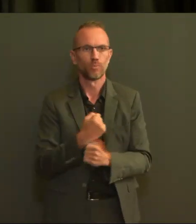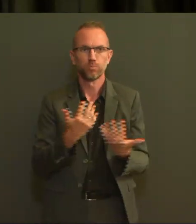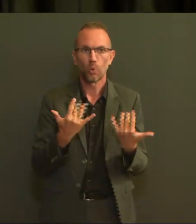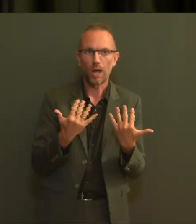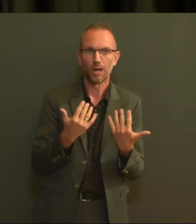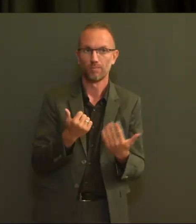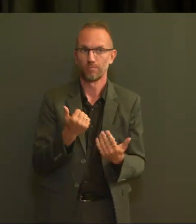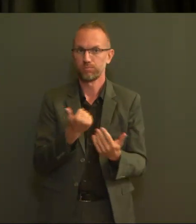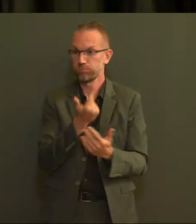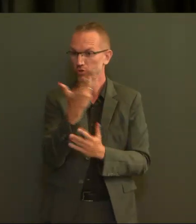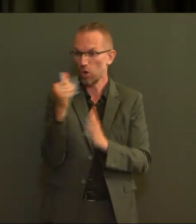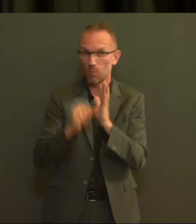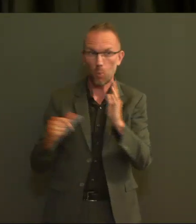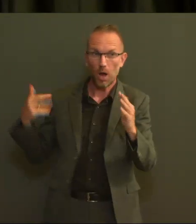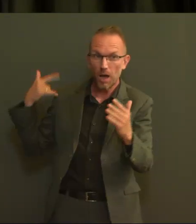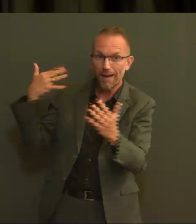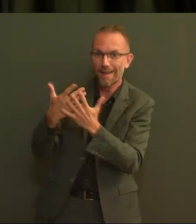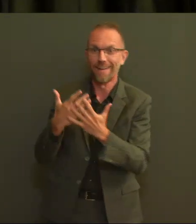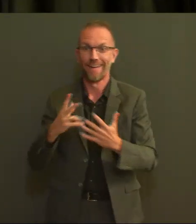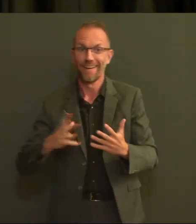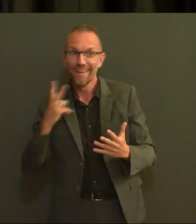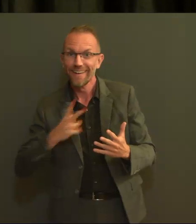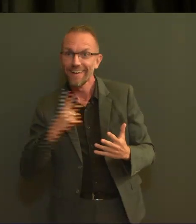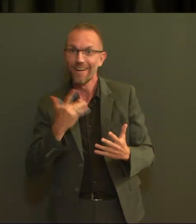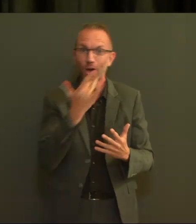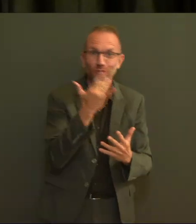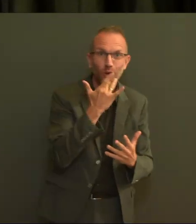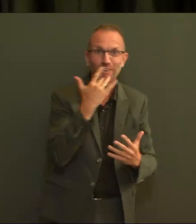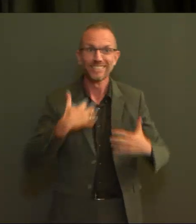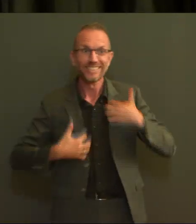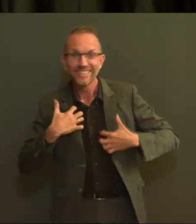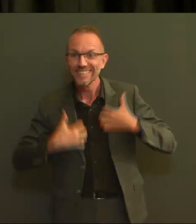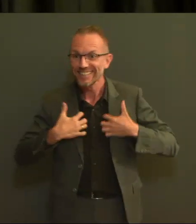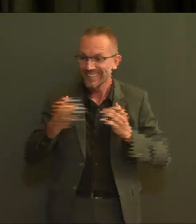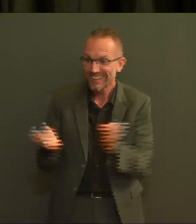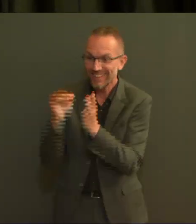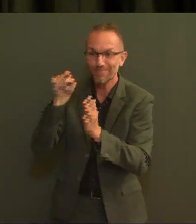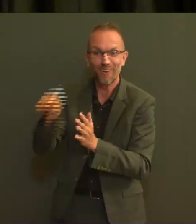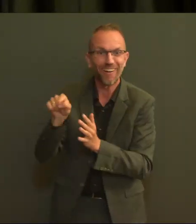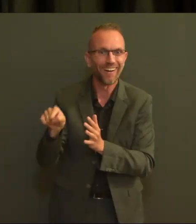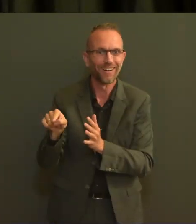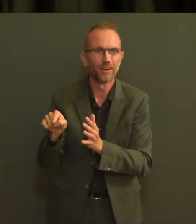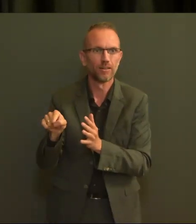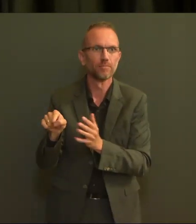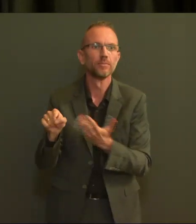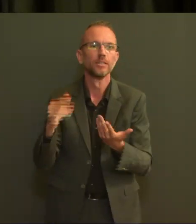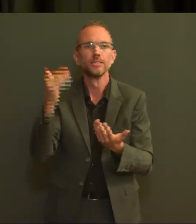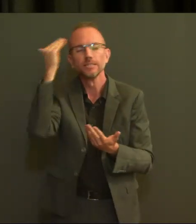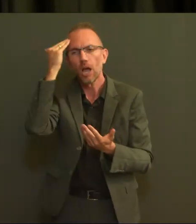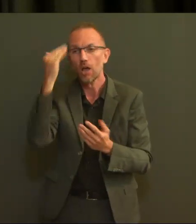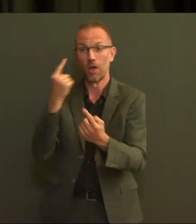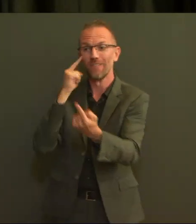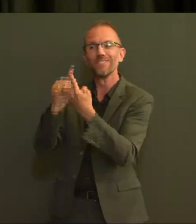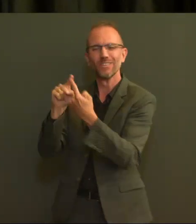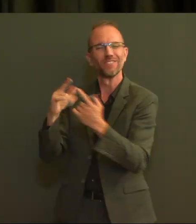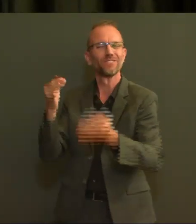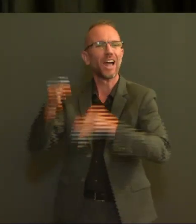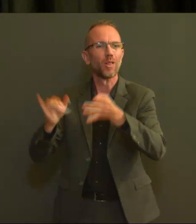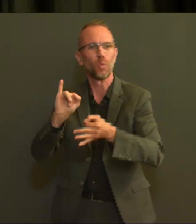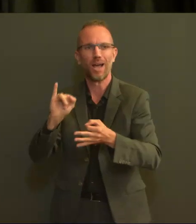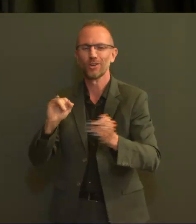retrouvailles festives. Cependant, une fête doit rester un événement heureux et non devenir le départ d'un nouveau supercluster de